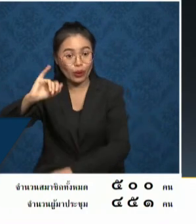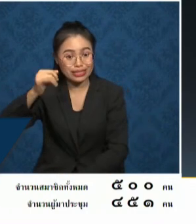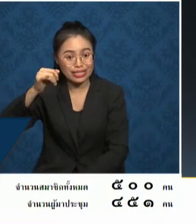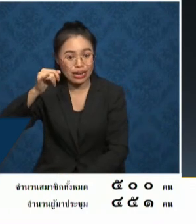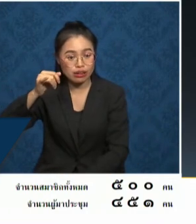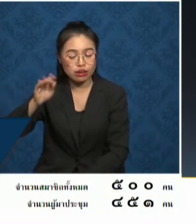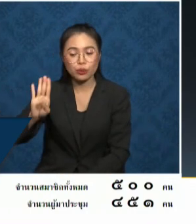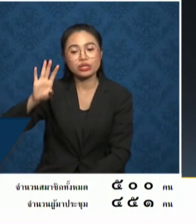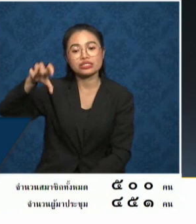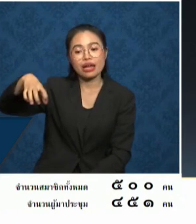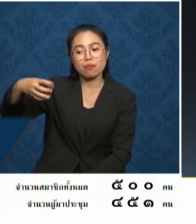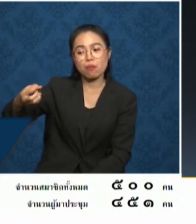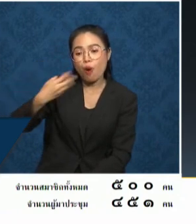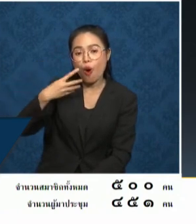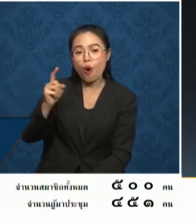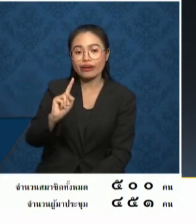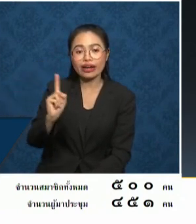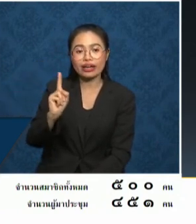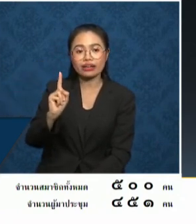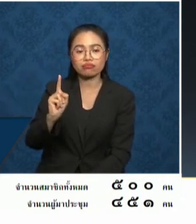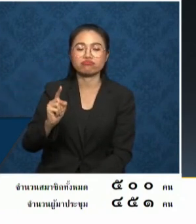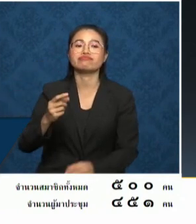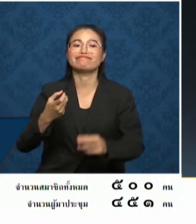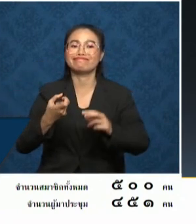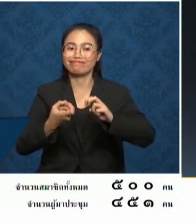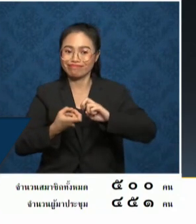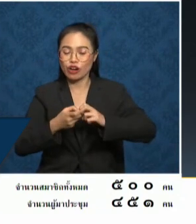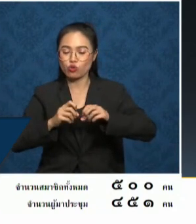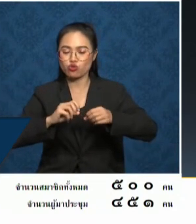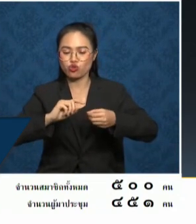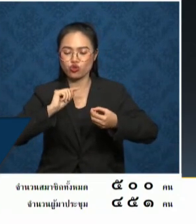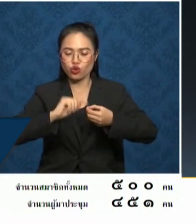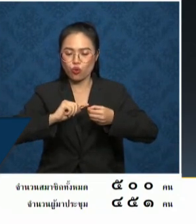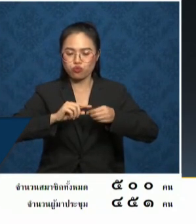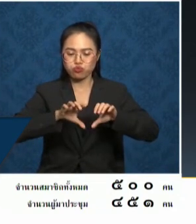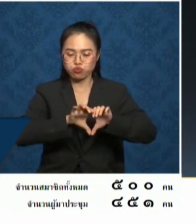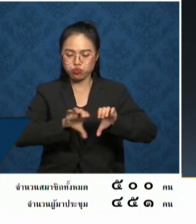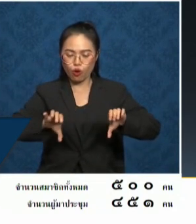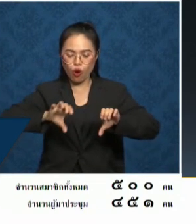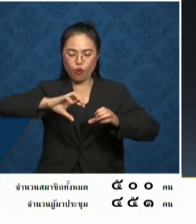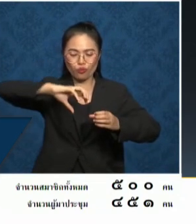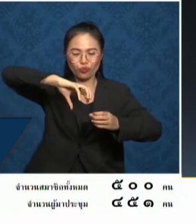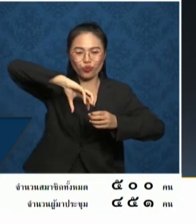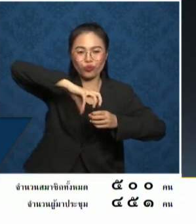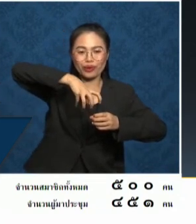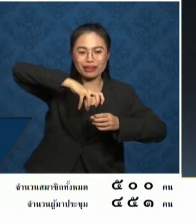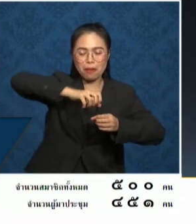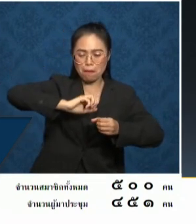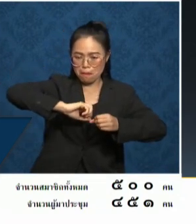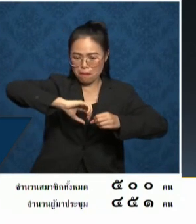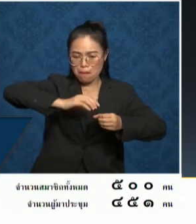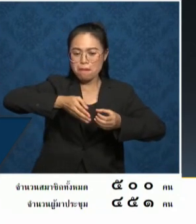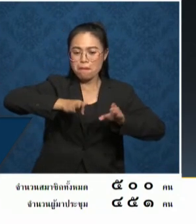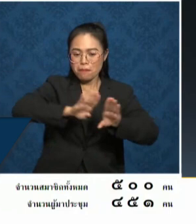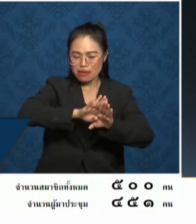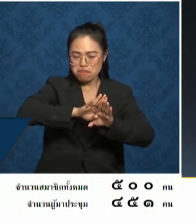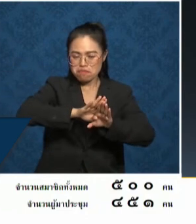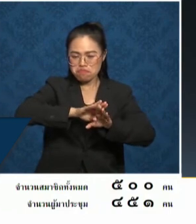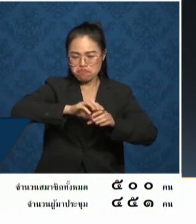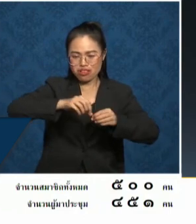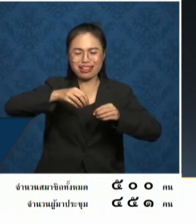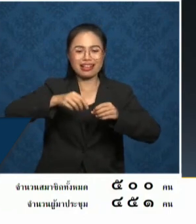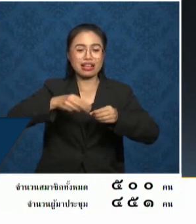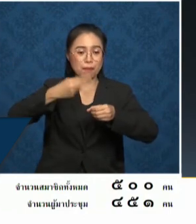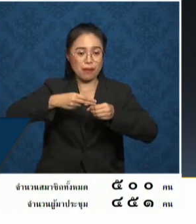แจ้งว่าเกิดเกิดหัววาล์วน้ำมันเสียหลุดออกจากแทงค์น้ำมันทำให้น้ำมันรั่วไหลลงสู่คลอง